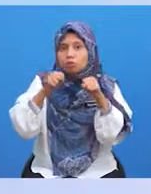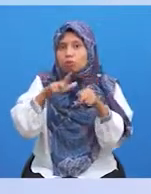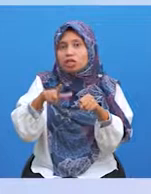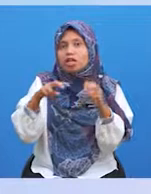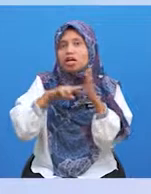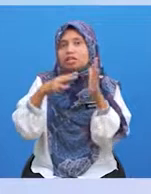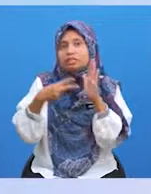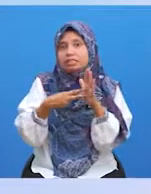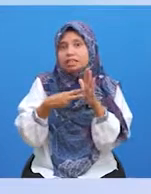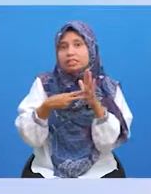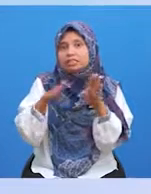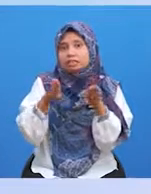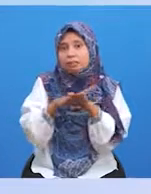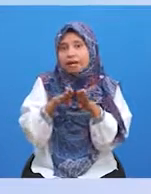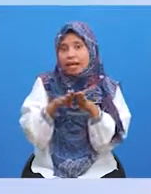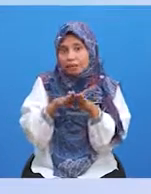ke-21,